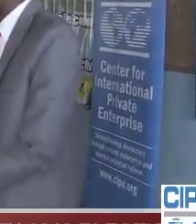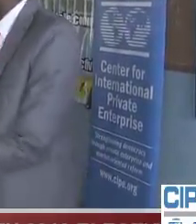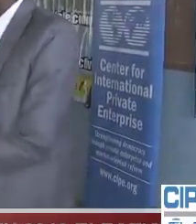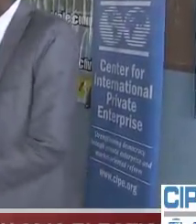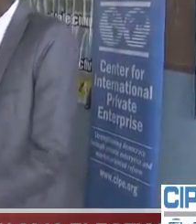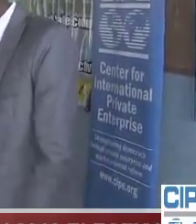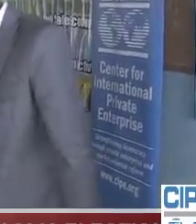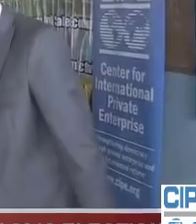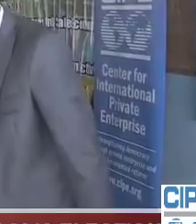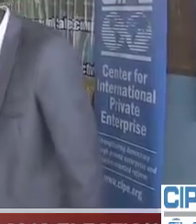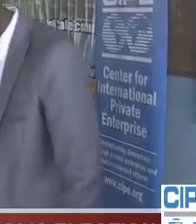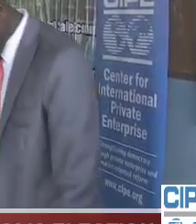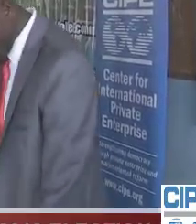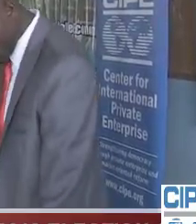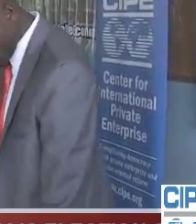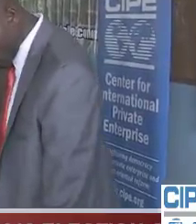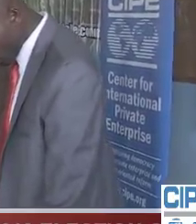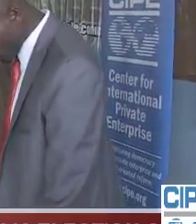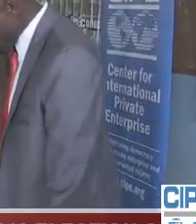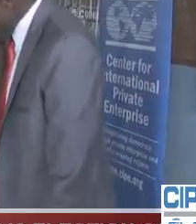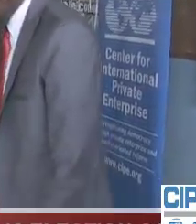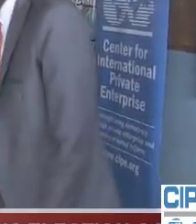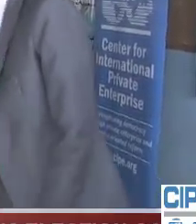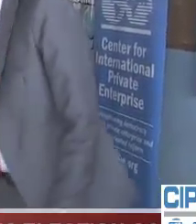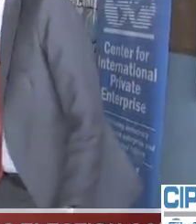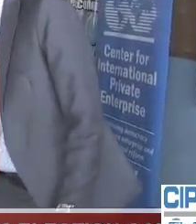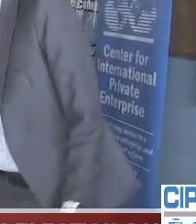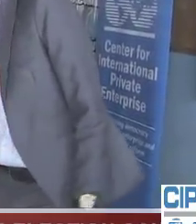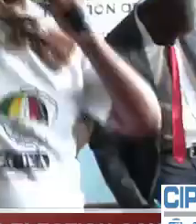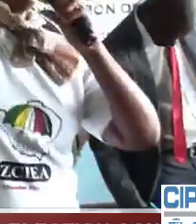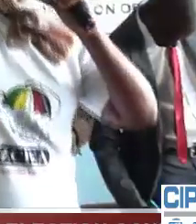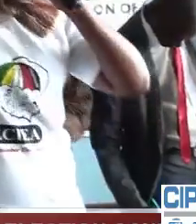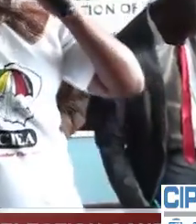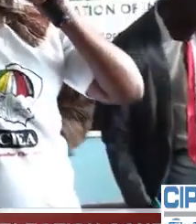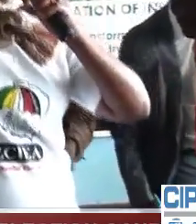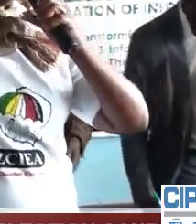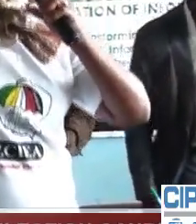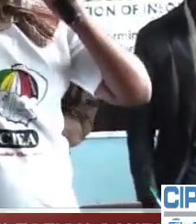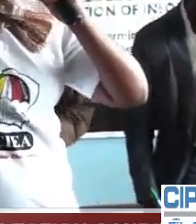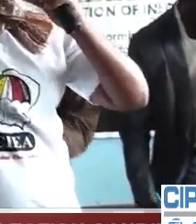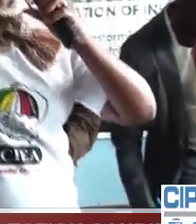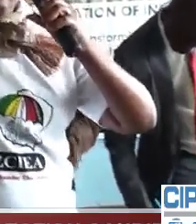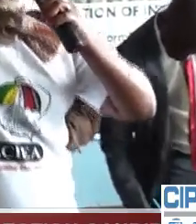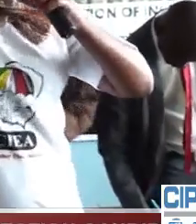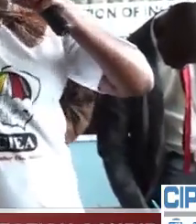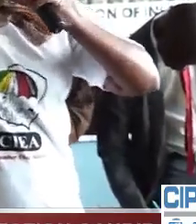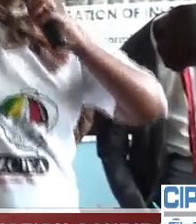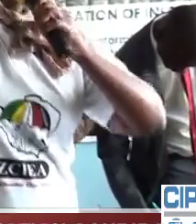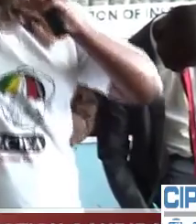sekamba utari semandu Iva